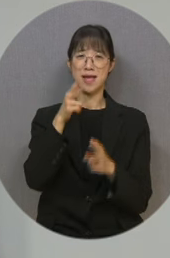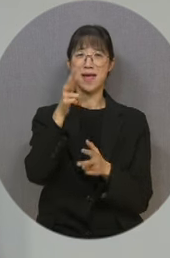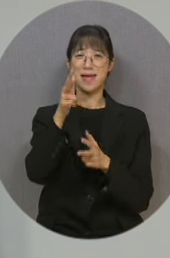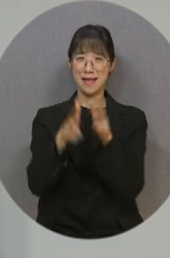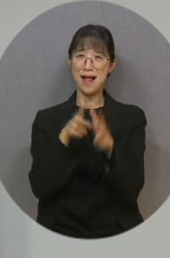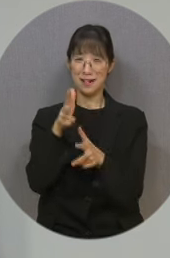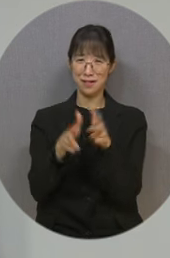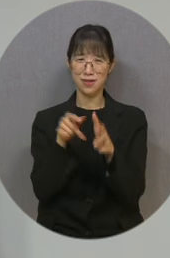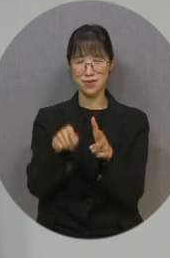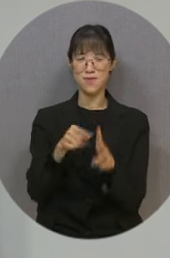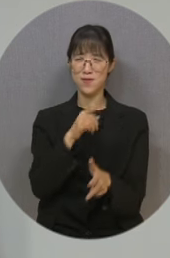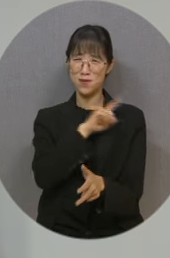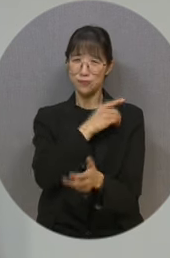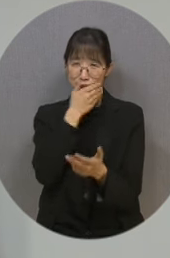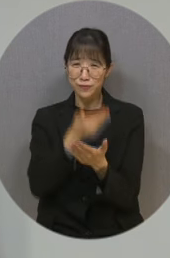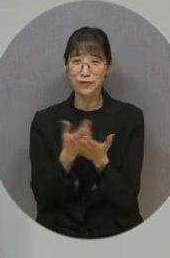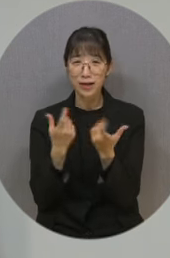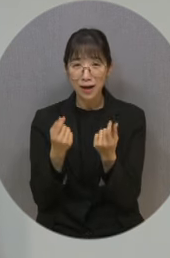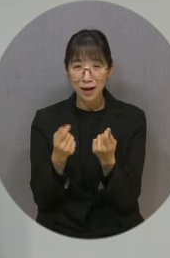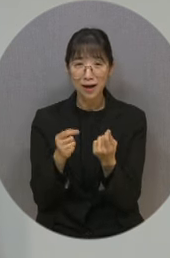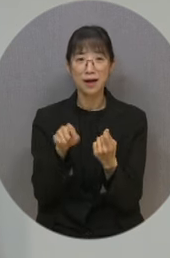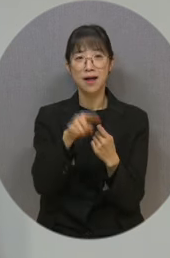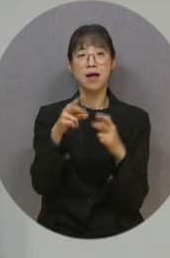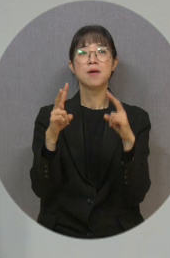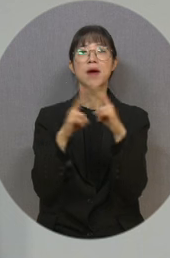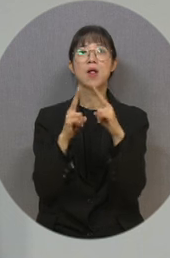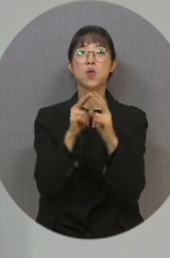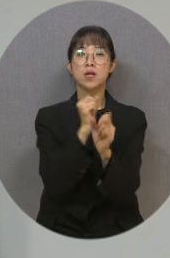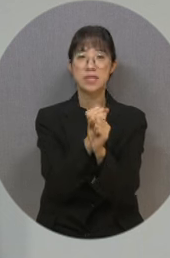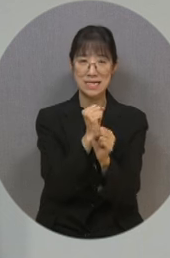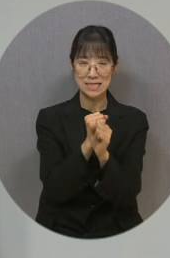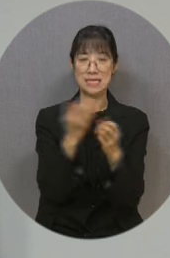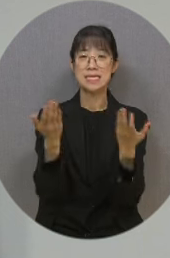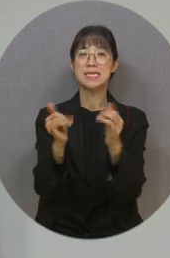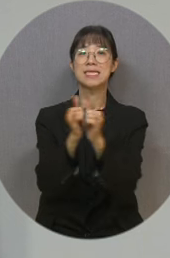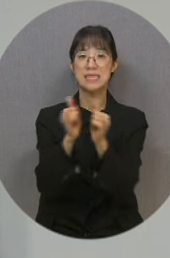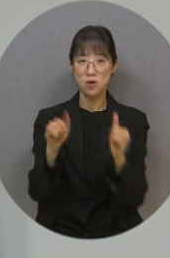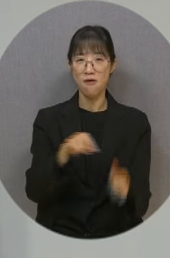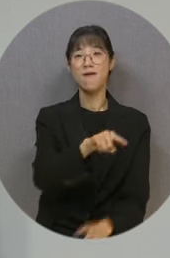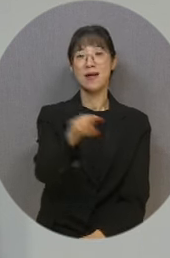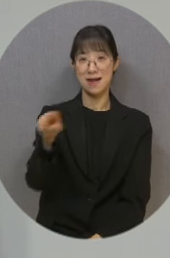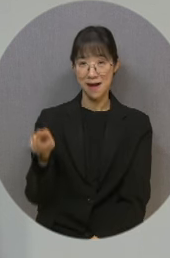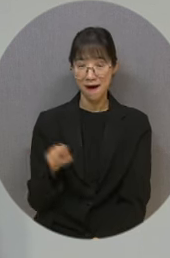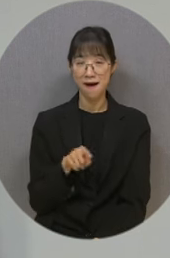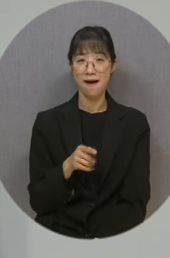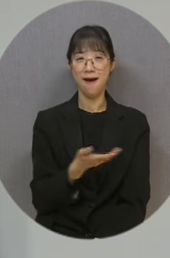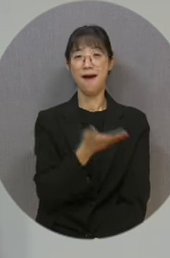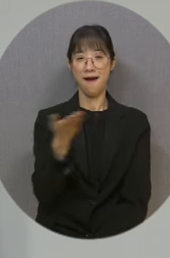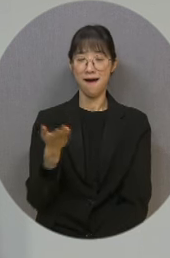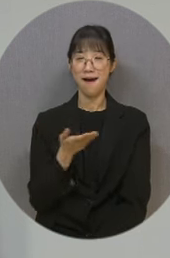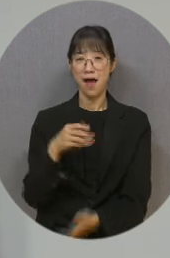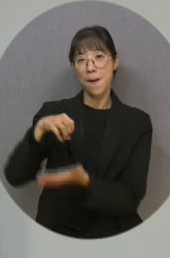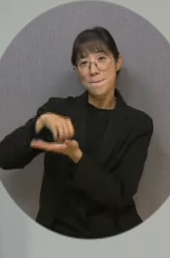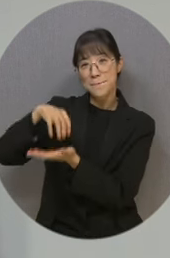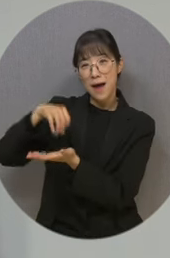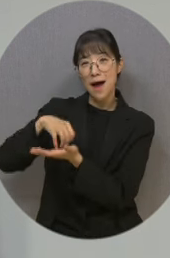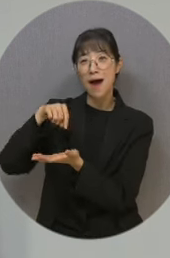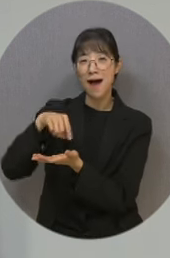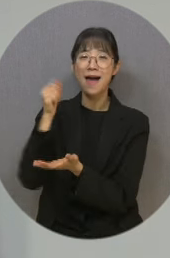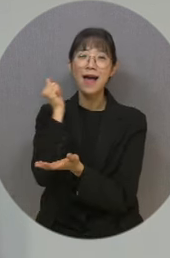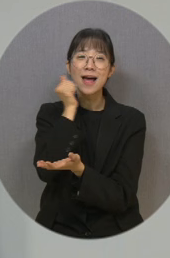화성하이츠 아닙니까 그래서이 반도체를 생산하고 있는 그 직원들에게이 재과